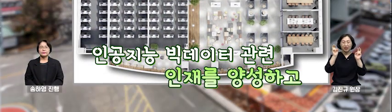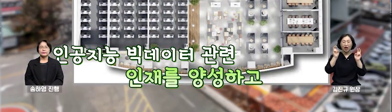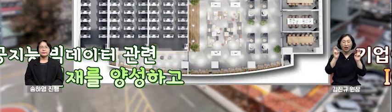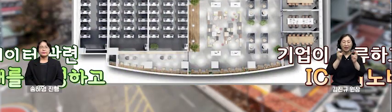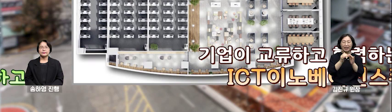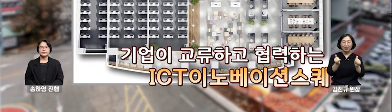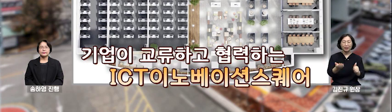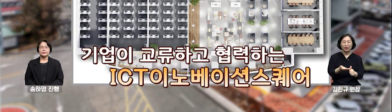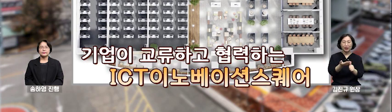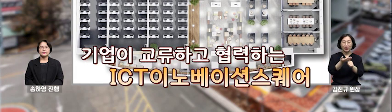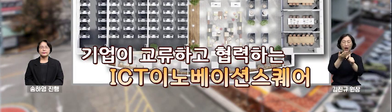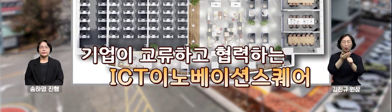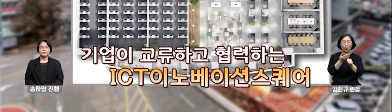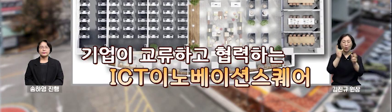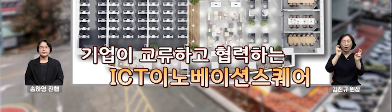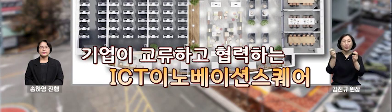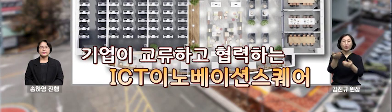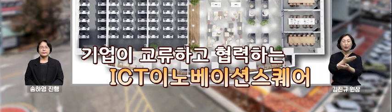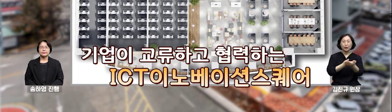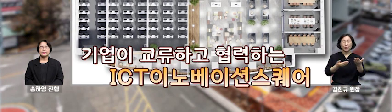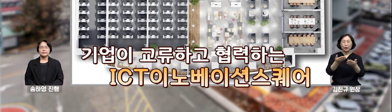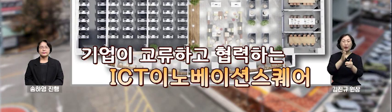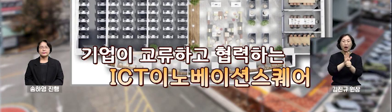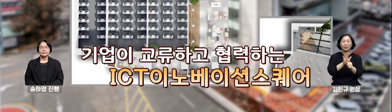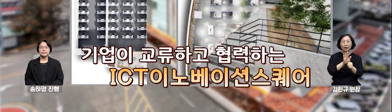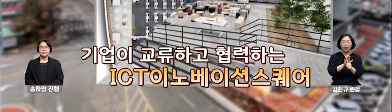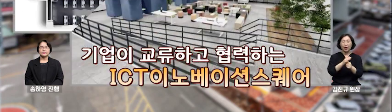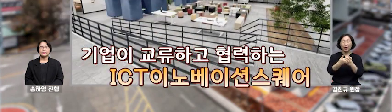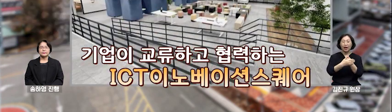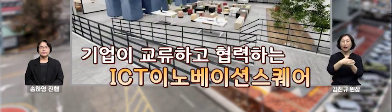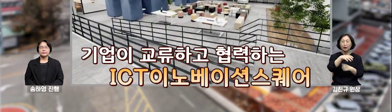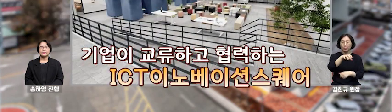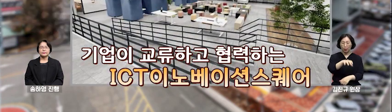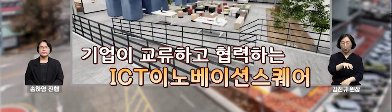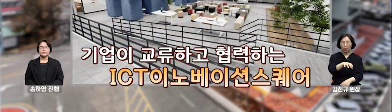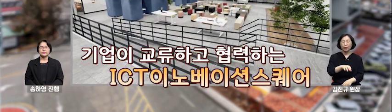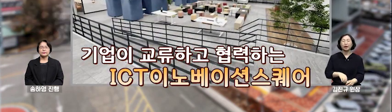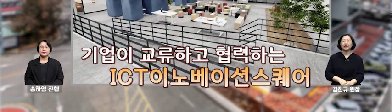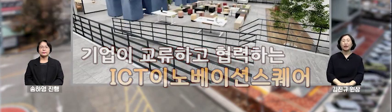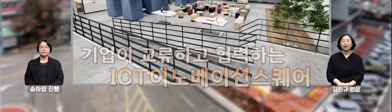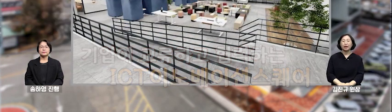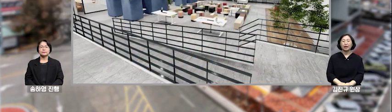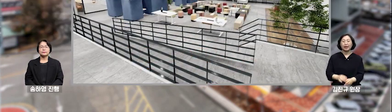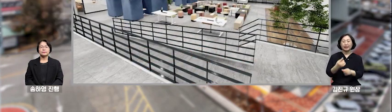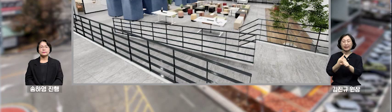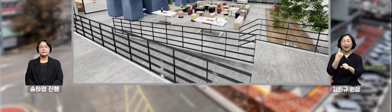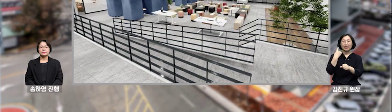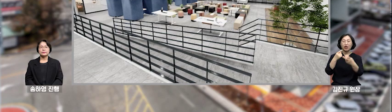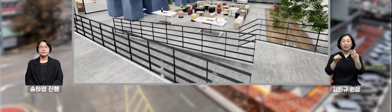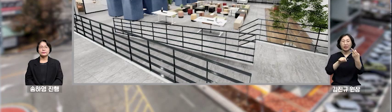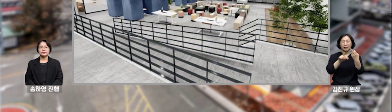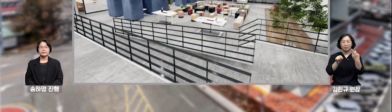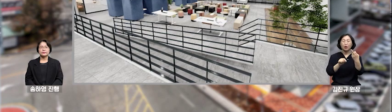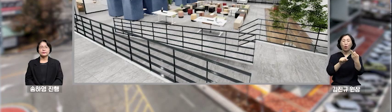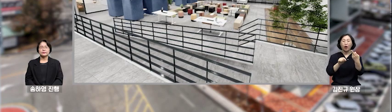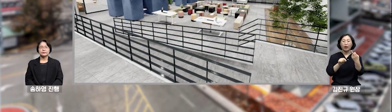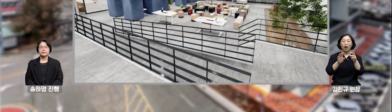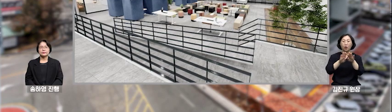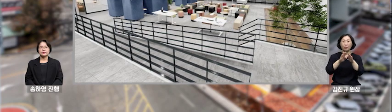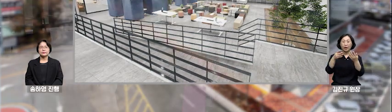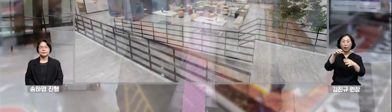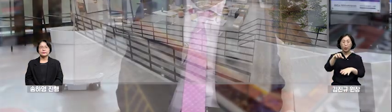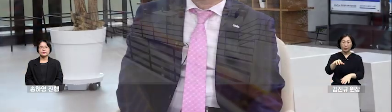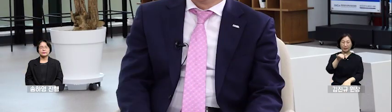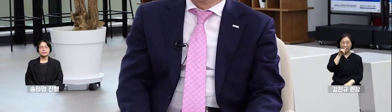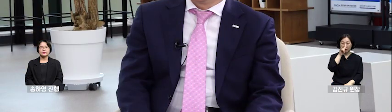양성하고 기업들이 교리 협력할 수 있는 곳이 이제 arc 대 이노베이션 스키 고요 작년 12월달에 저희가 앉아 오픈한 곳이